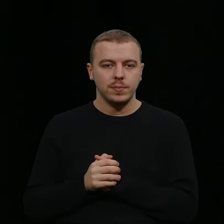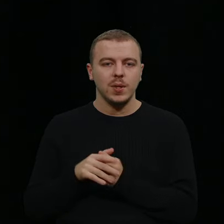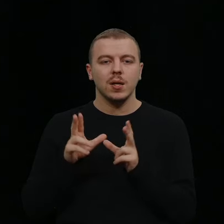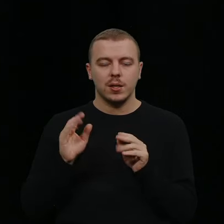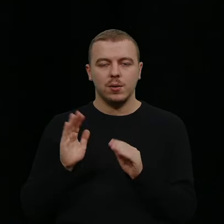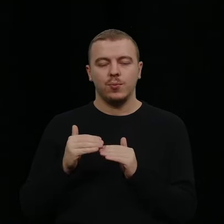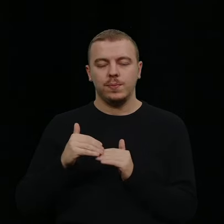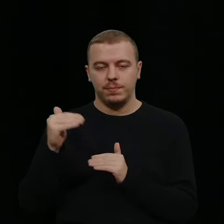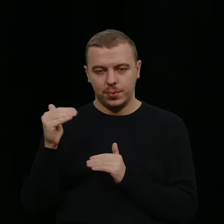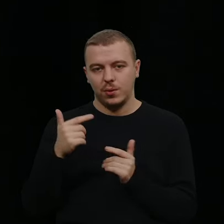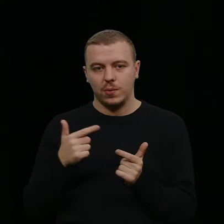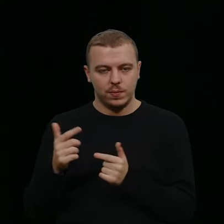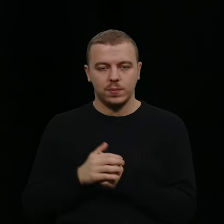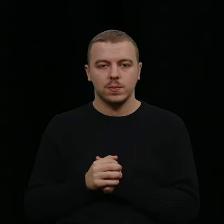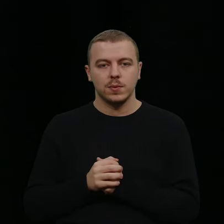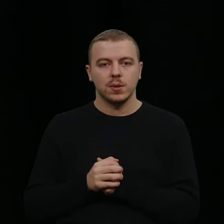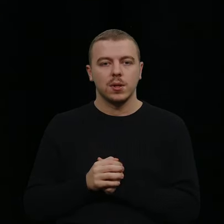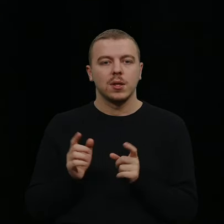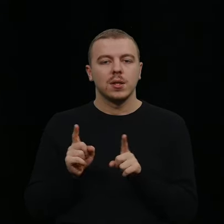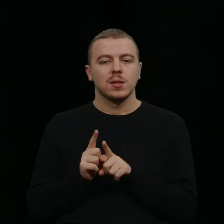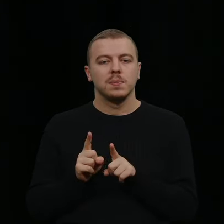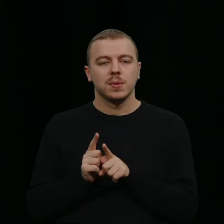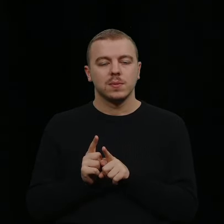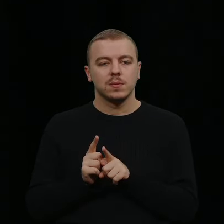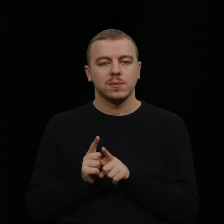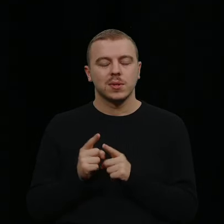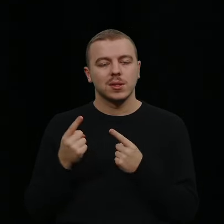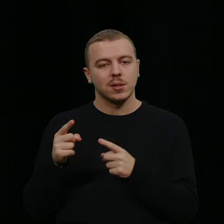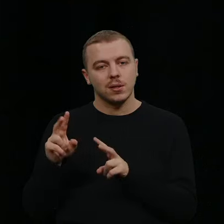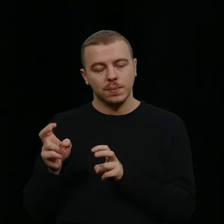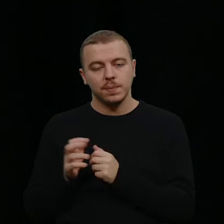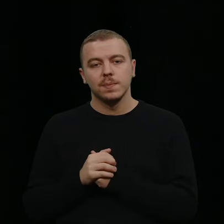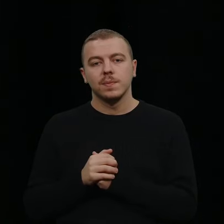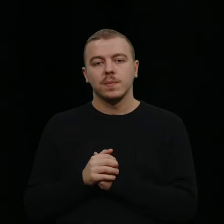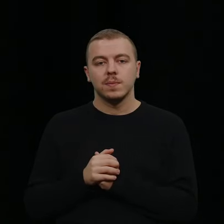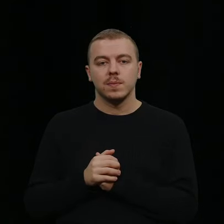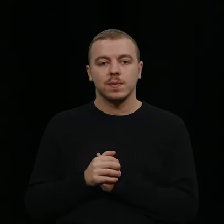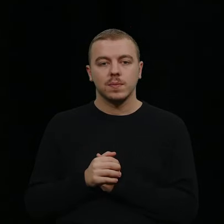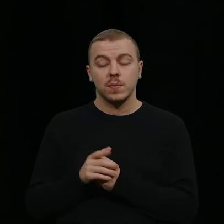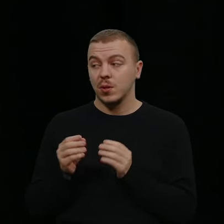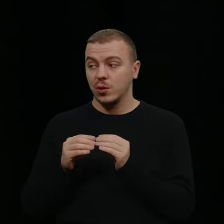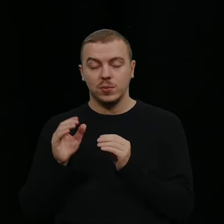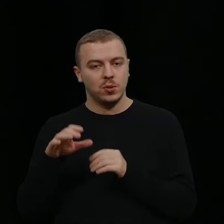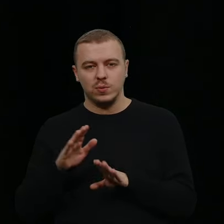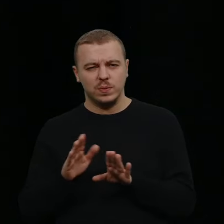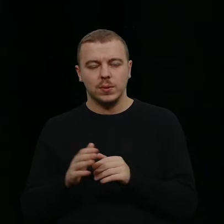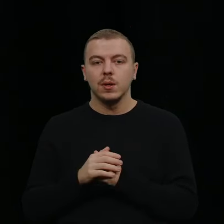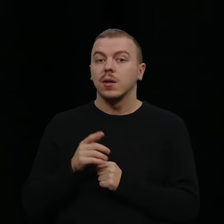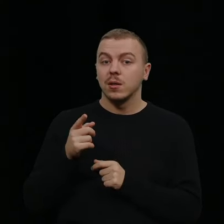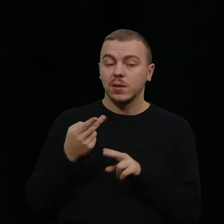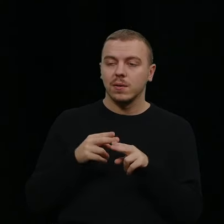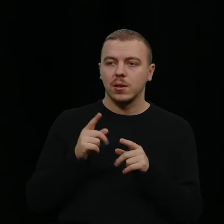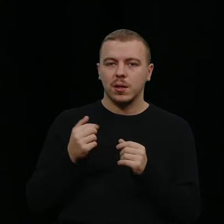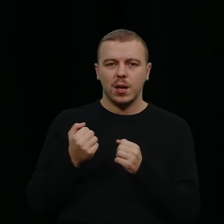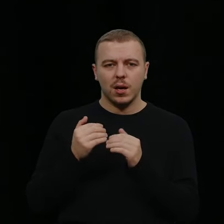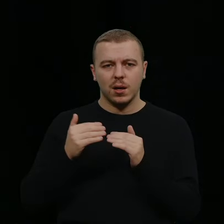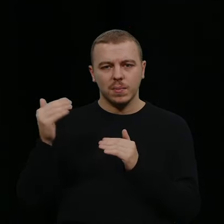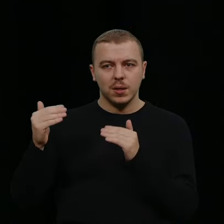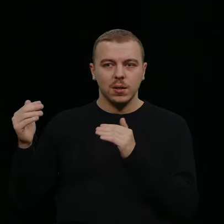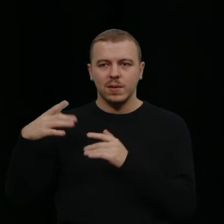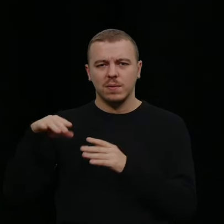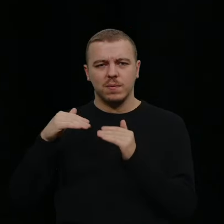tikrai didinsim, nes kitas dalykas, reiškia, pensijos ko gero turėtų būti neproporcingai didinim,